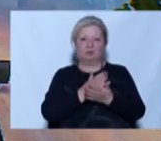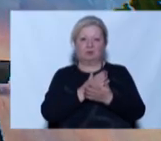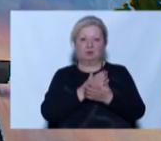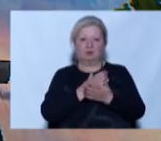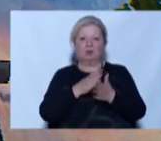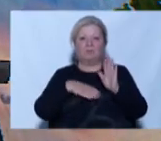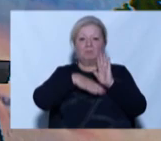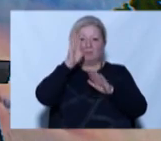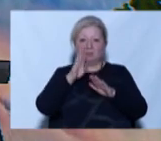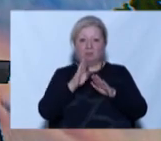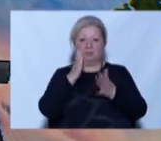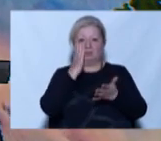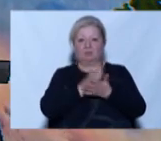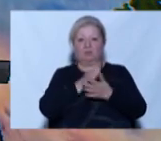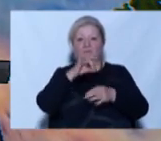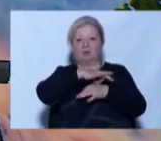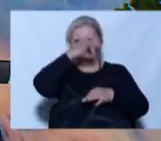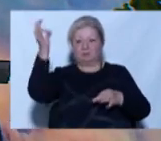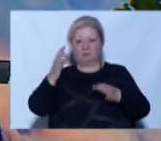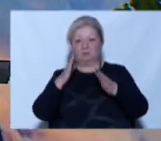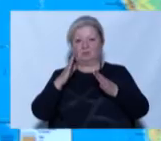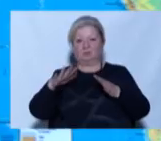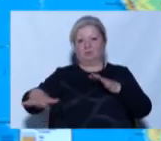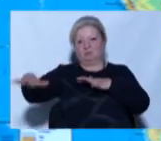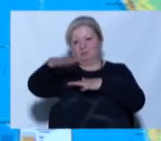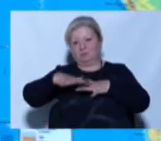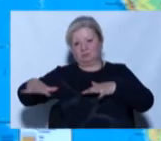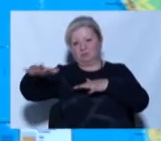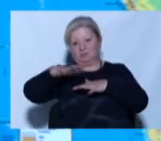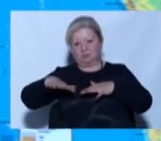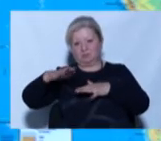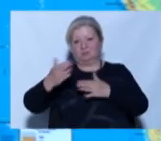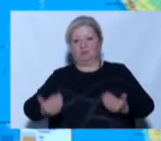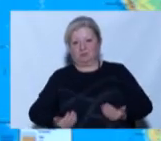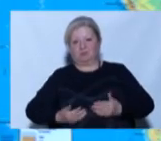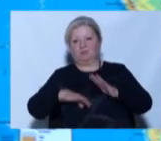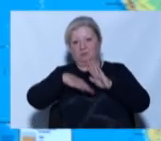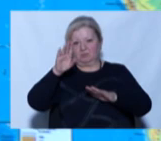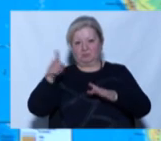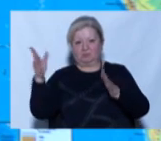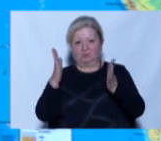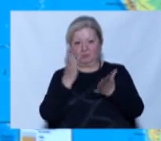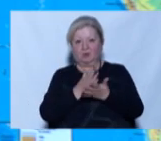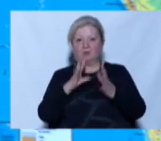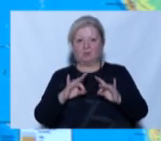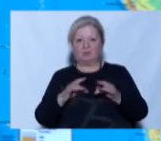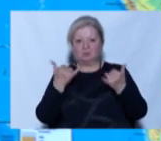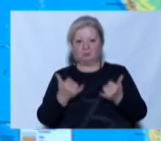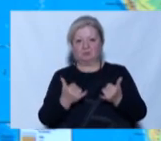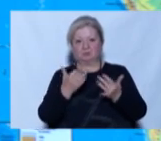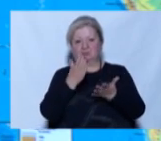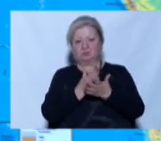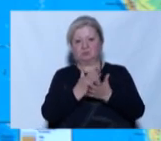80%, აღმოსავლეთ ნახევარსფეროში არის თავმოყრილი, მაგრამ მოსახლეობა და დღეს ჩვენ ვიცით, რომ 7